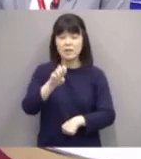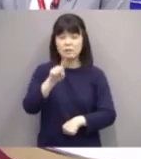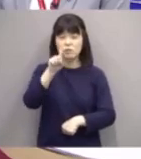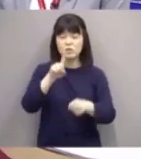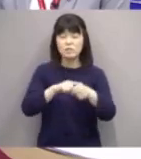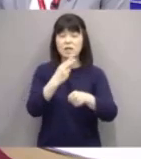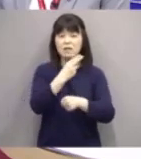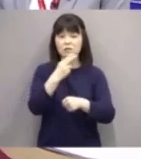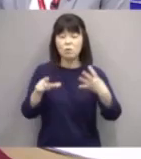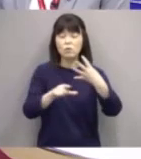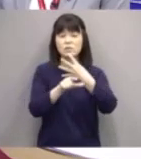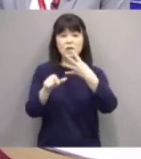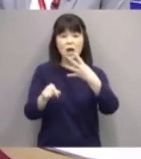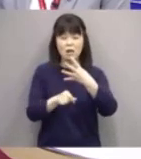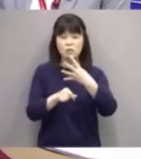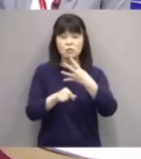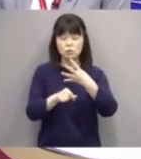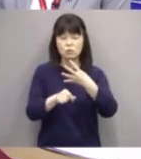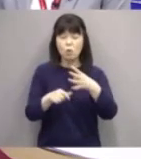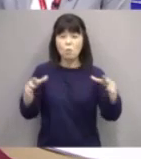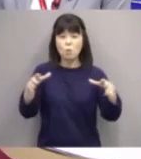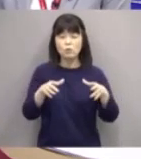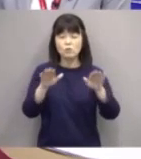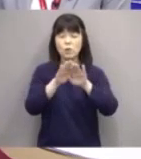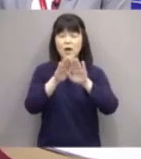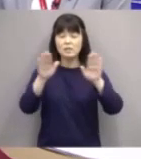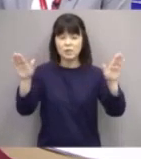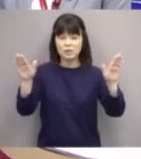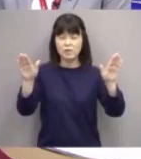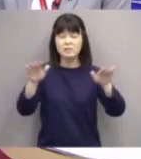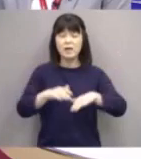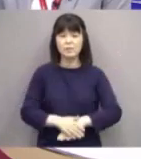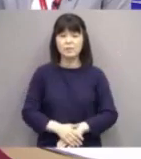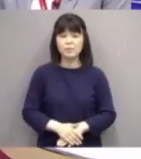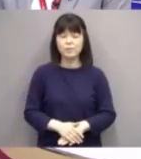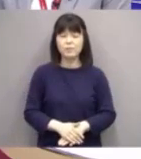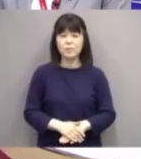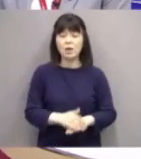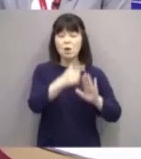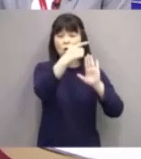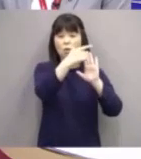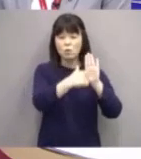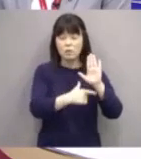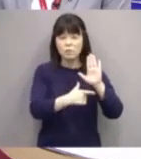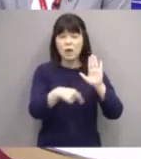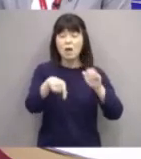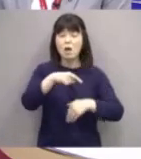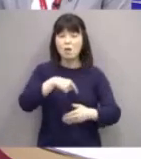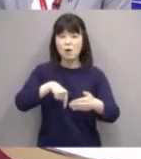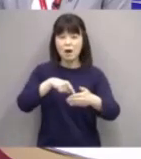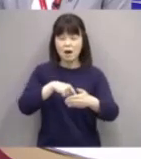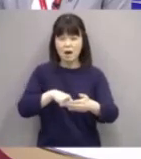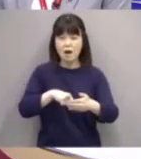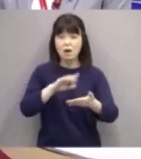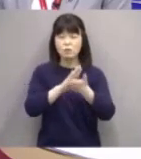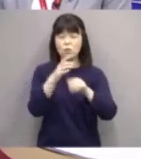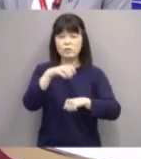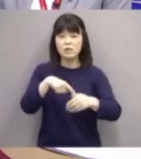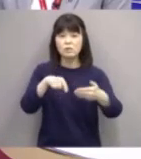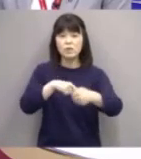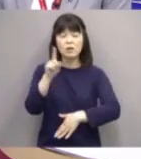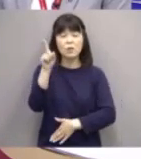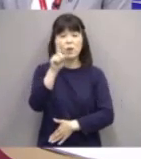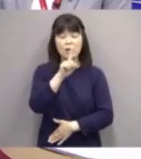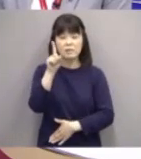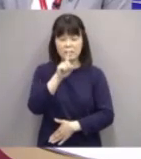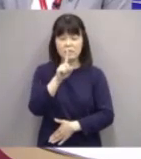度4月入園の申し込みが始まりました。そこで今回は、幼稚園ってどんなところと題し、幼稚